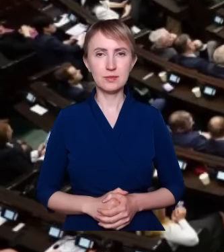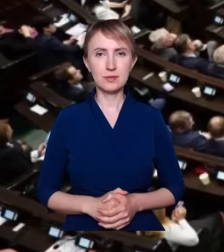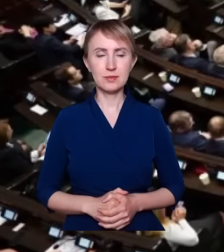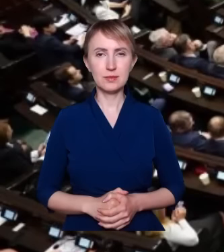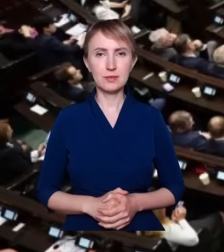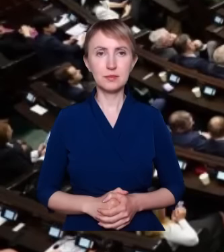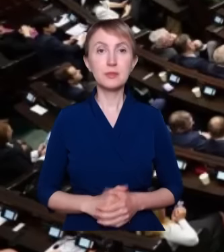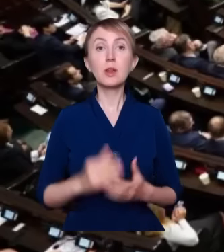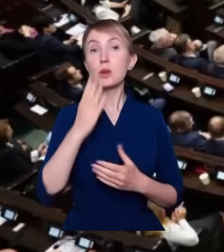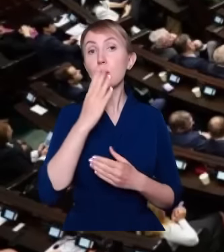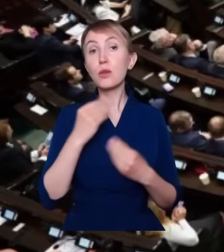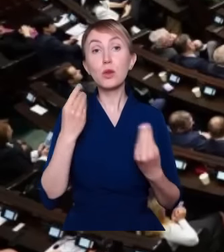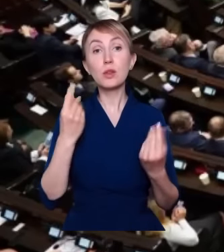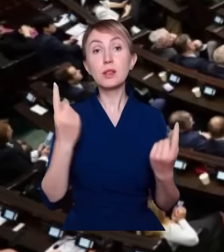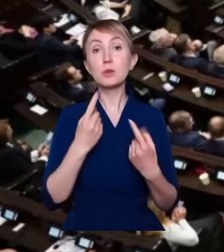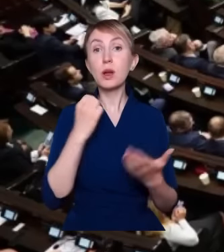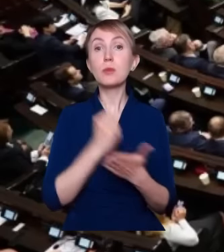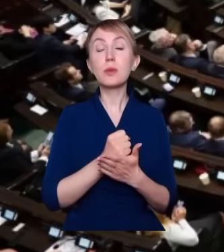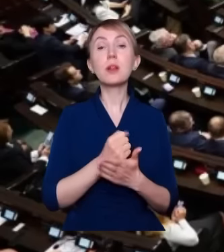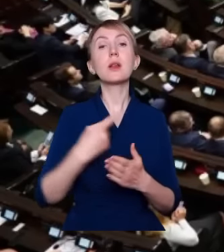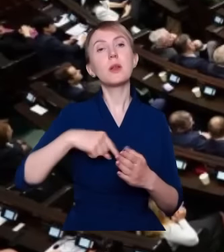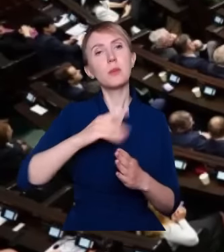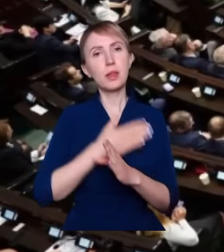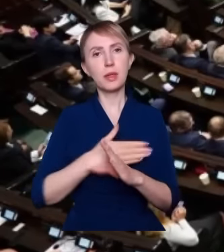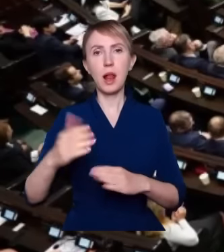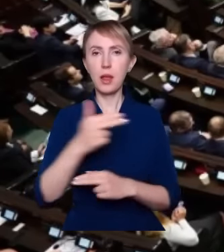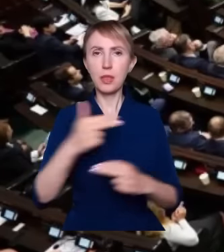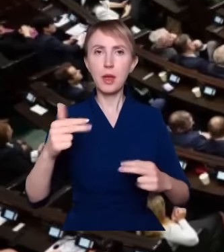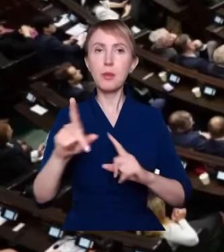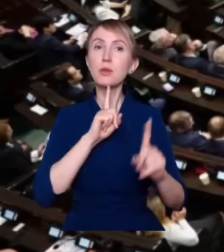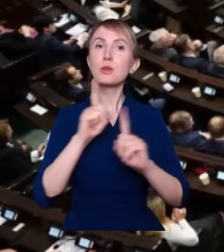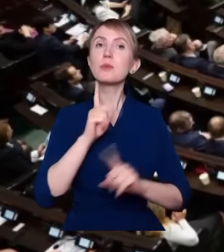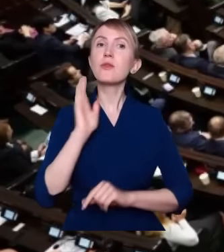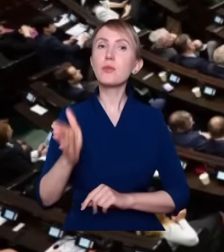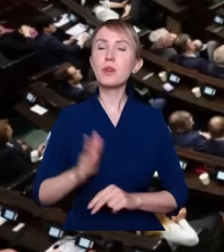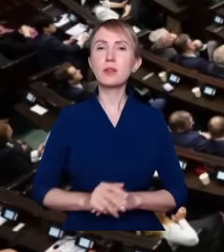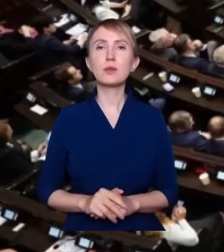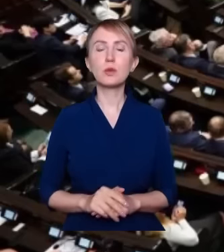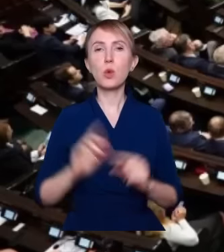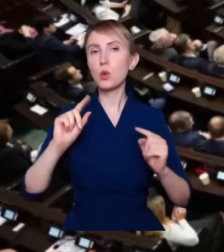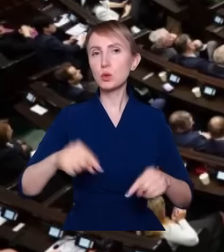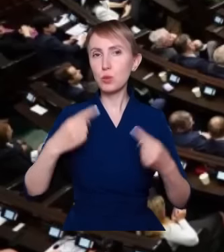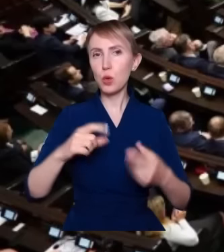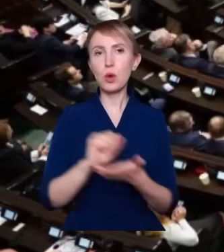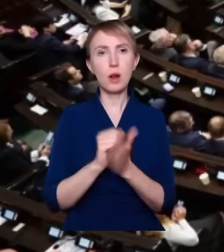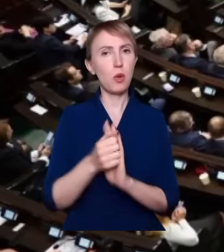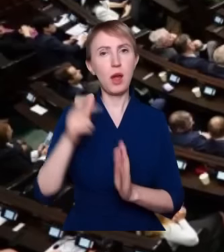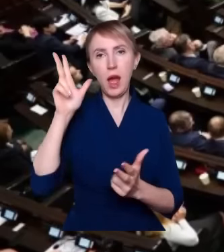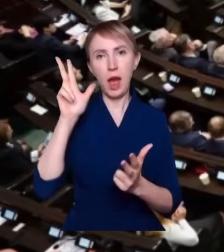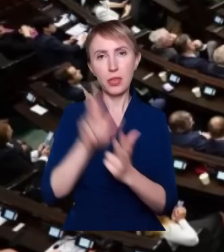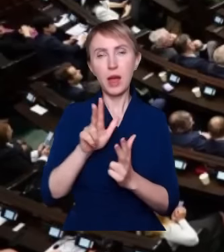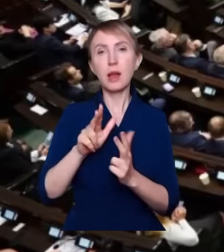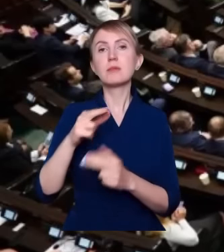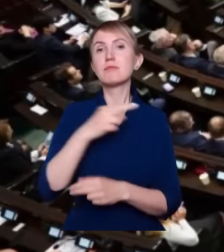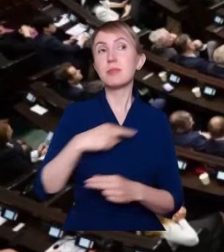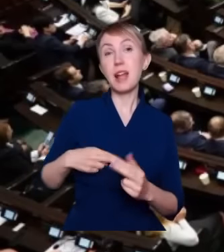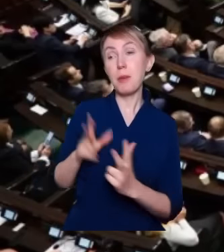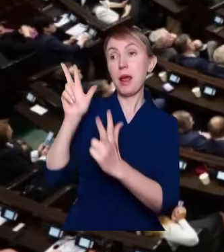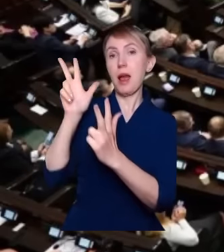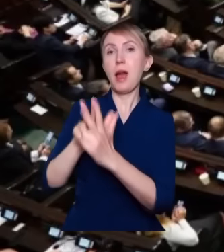tym fundamencie będziemy dalej się poruszać w kontekście sporu albo ataku premiera na